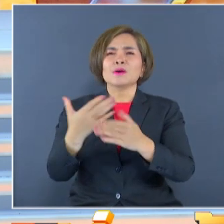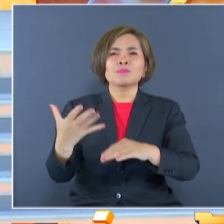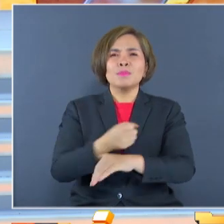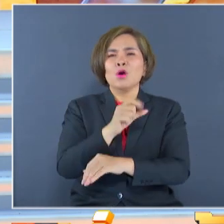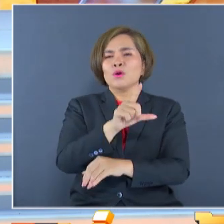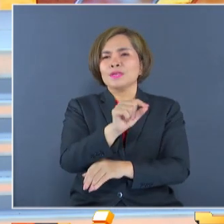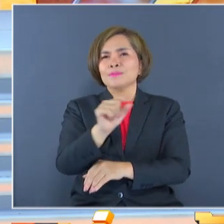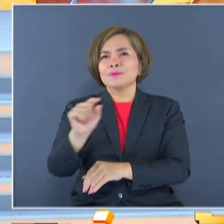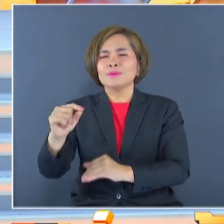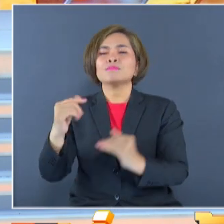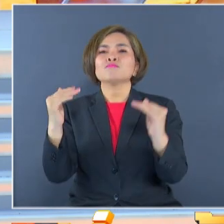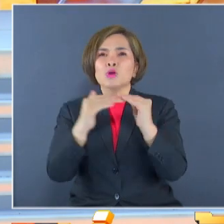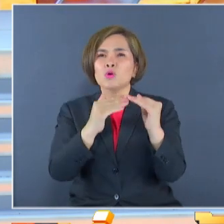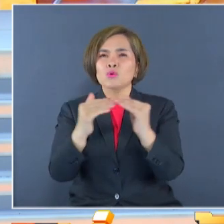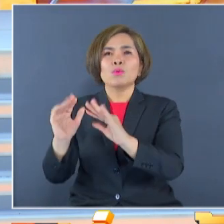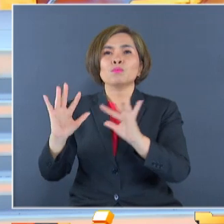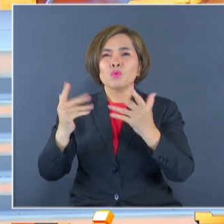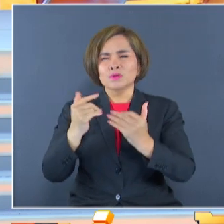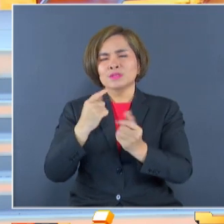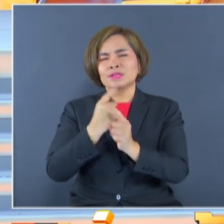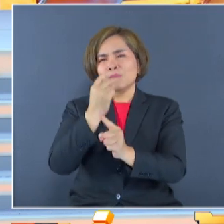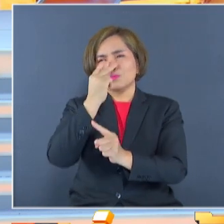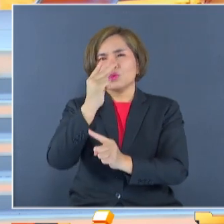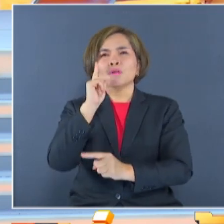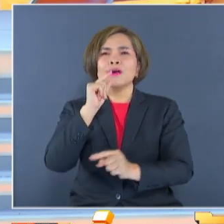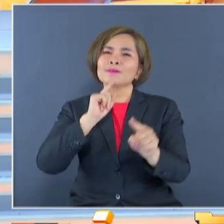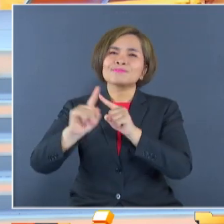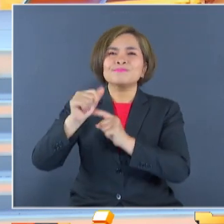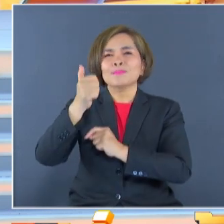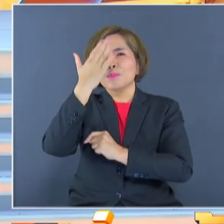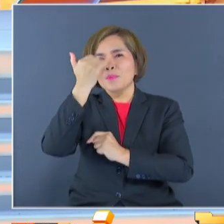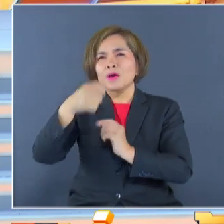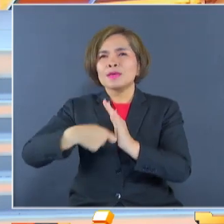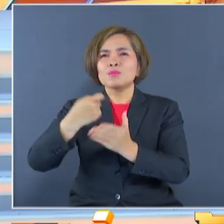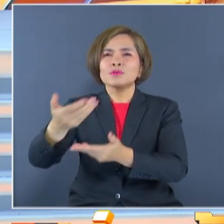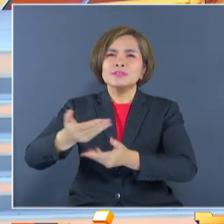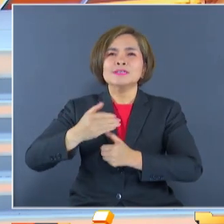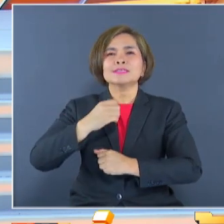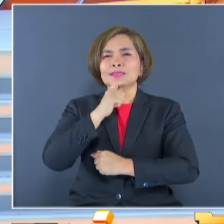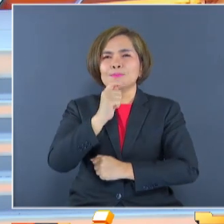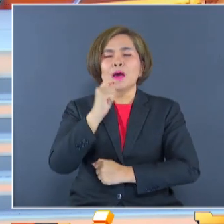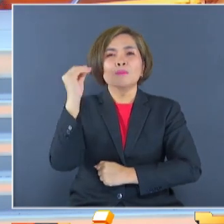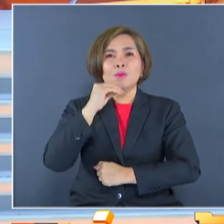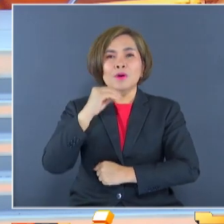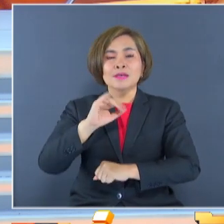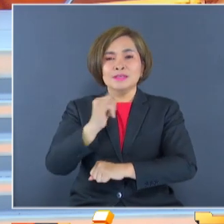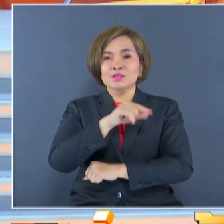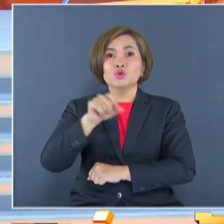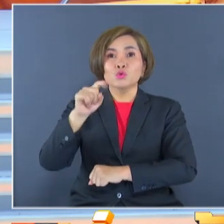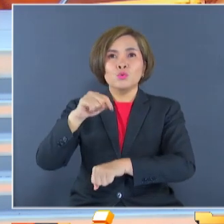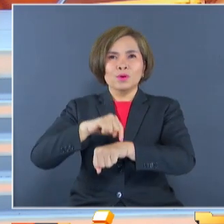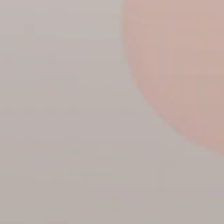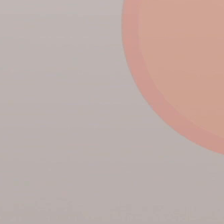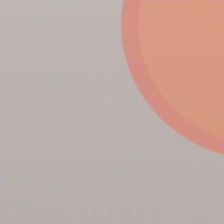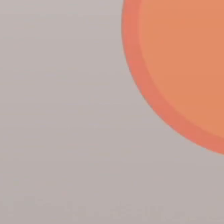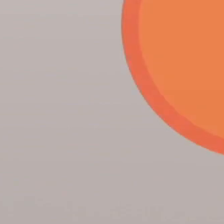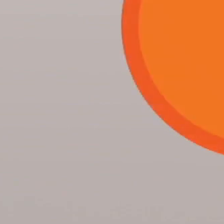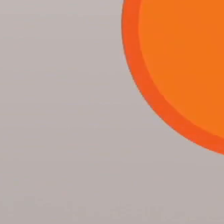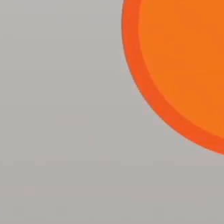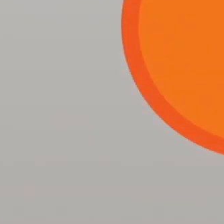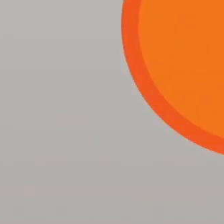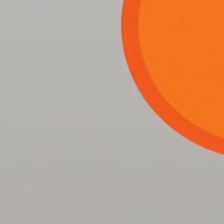ติดตามได้นะครับแล้วก็รมถง ติดตามได้ใรายการบนเจอคค์เดียจะมีแค่แบบเยออกรายการทุวนจัถสงช่ใโมง 25 นาทีนะครับ